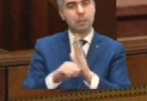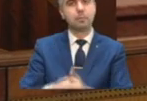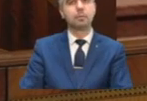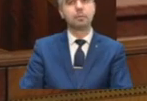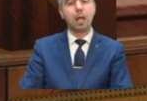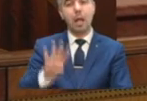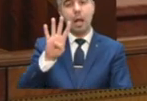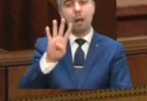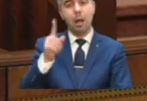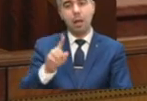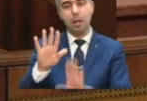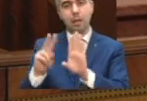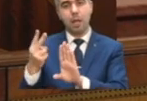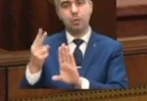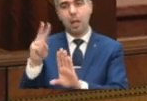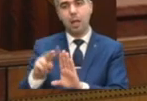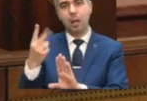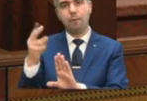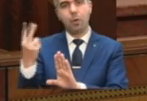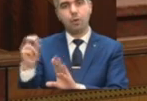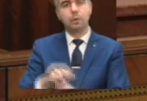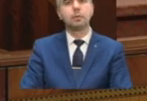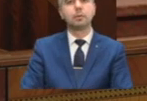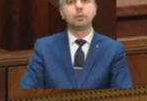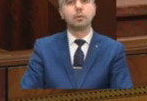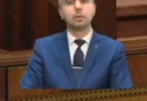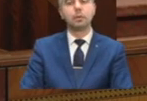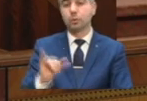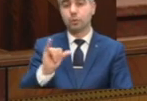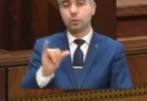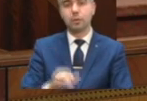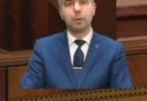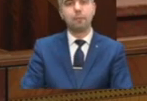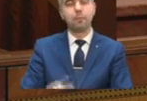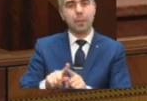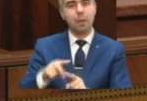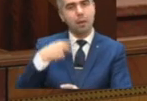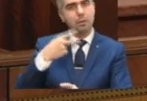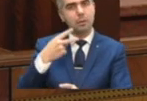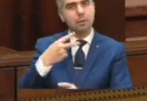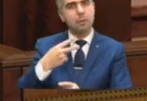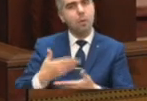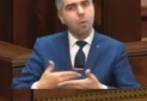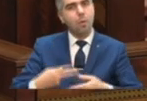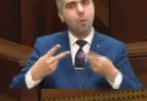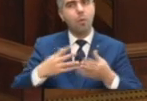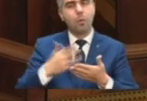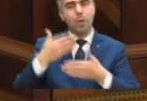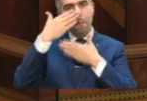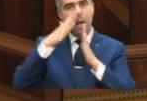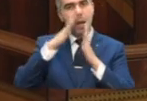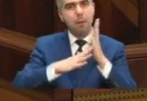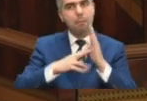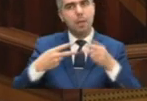بتاريخ 4/12/2020، والهدف ديالو كان هو في اطار الحديث والاستعداد ديال البلاد ديالنا لاطلاق